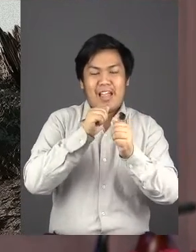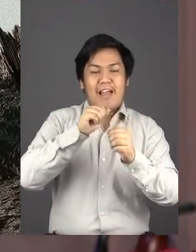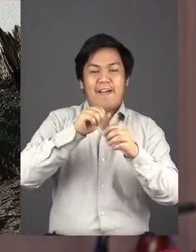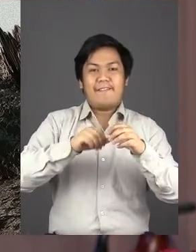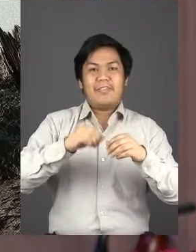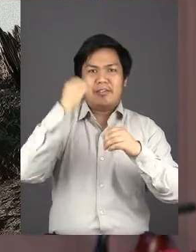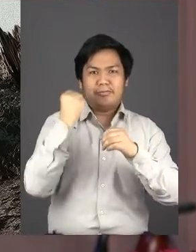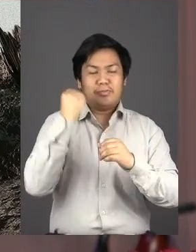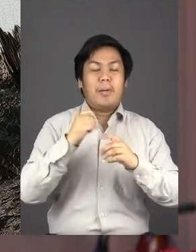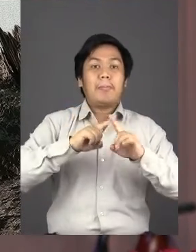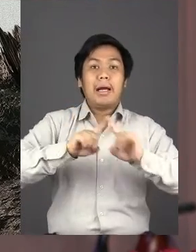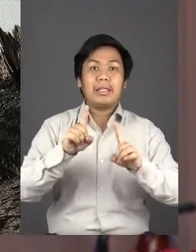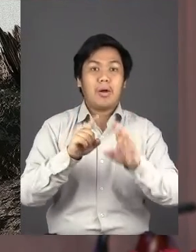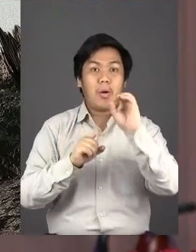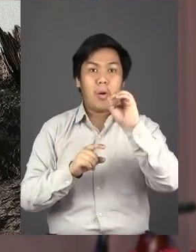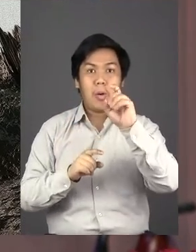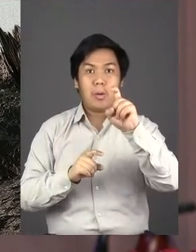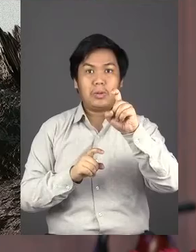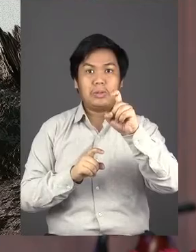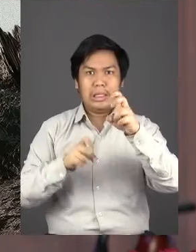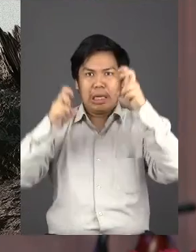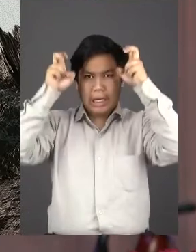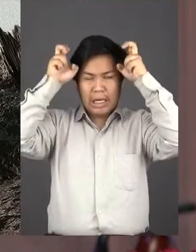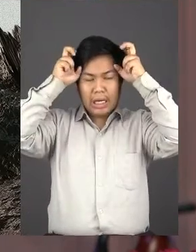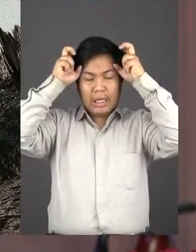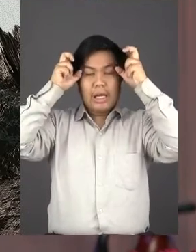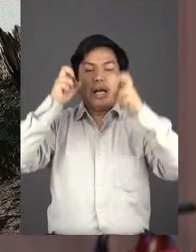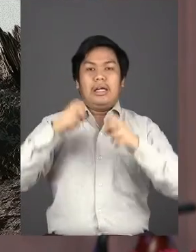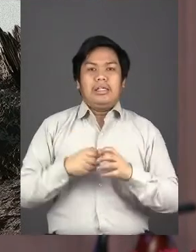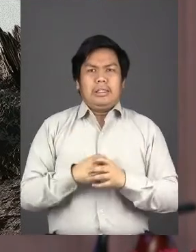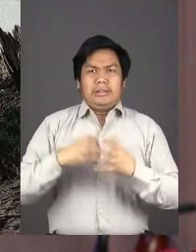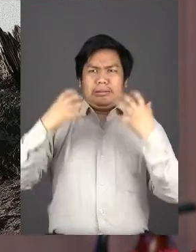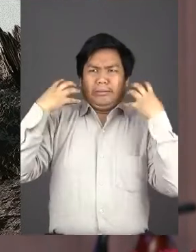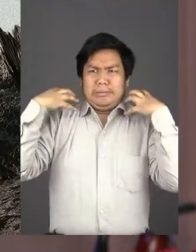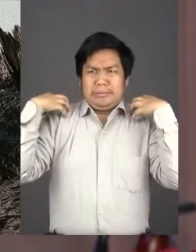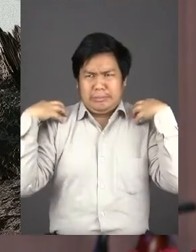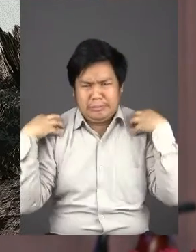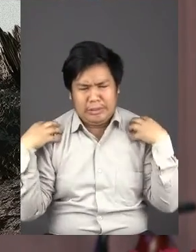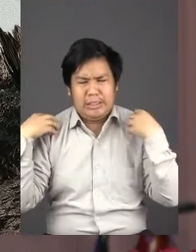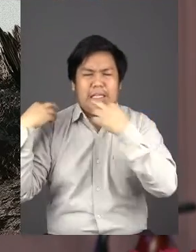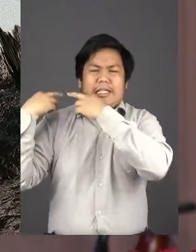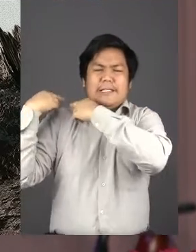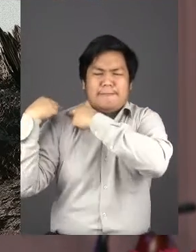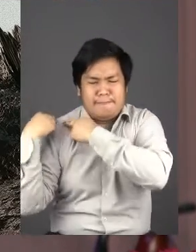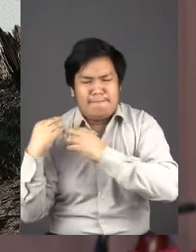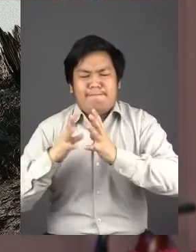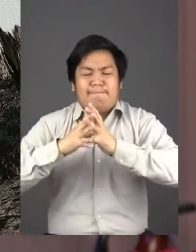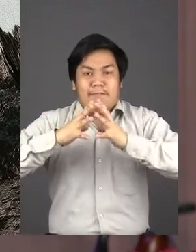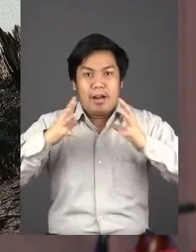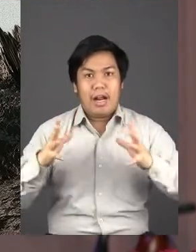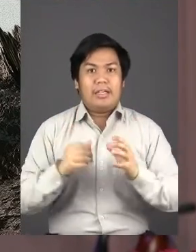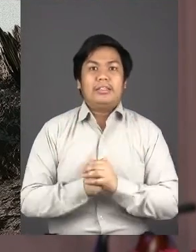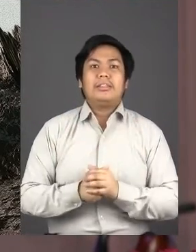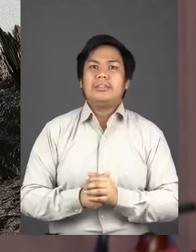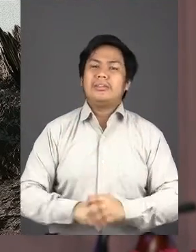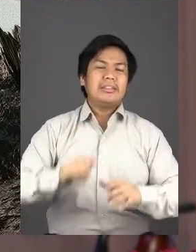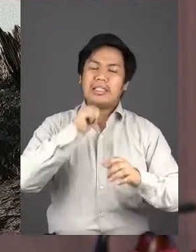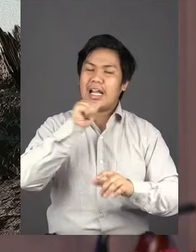ox. So, imposible maging partner ang donkey at ang